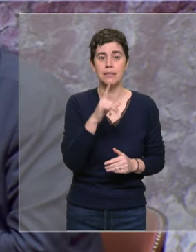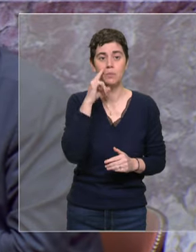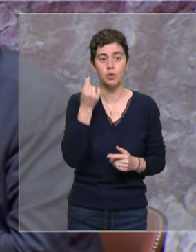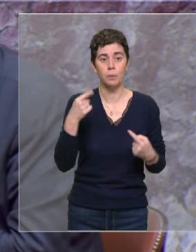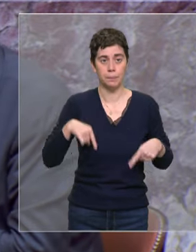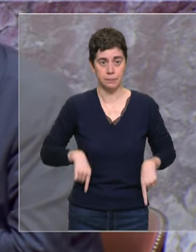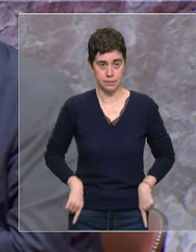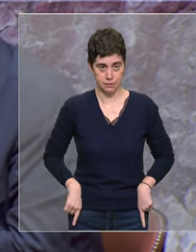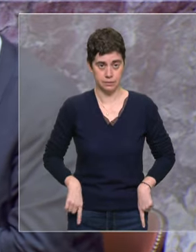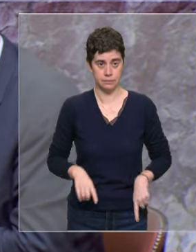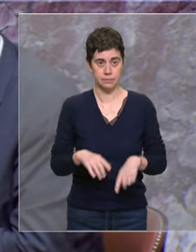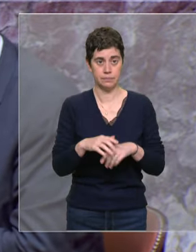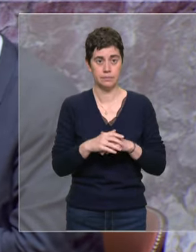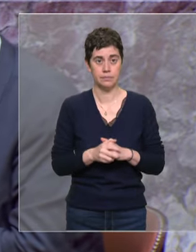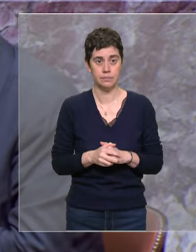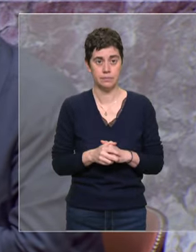ministre.